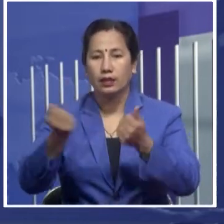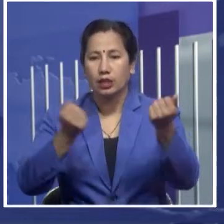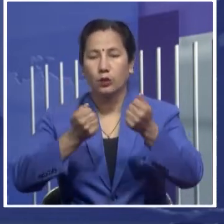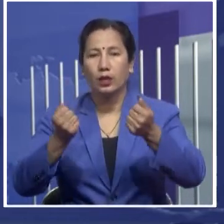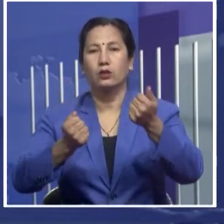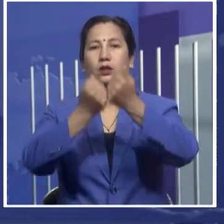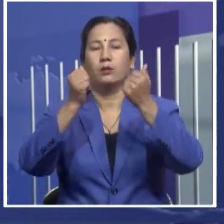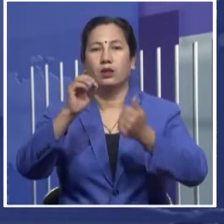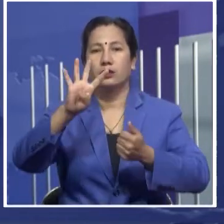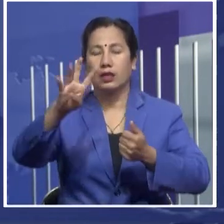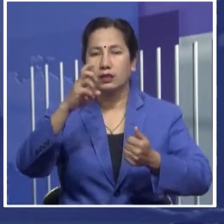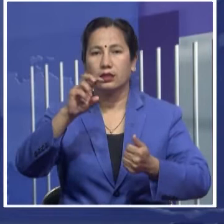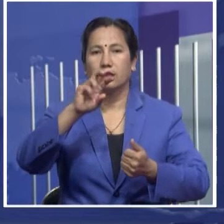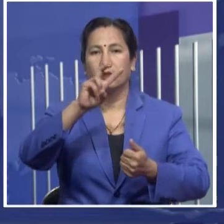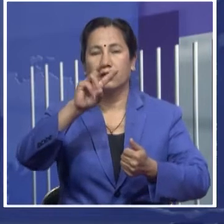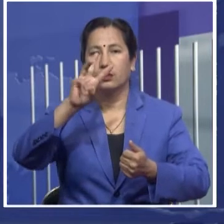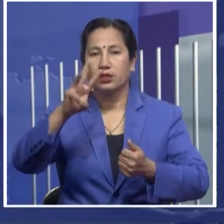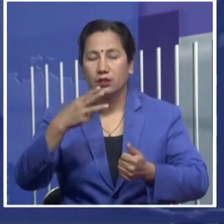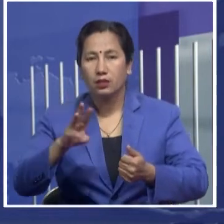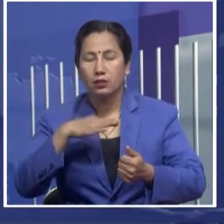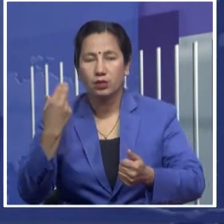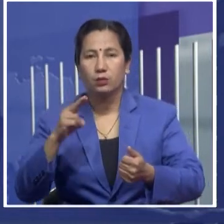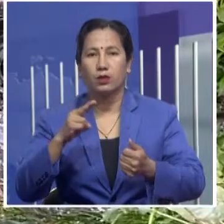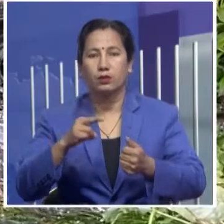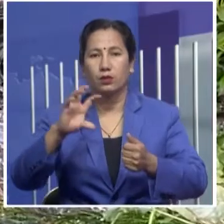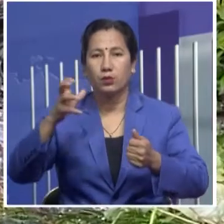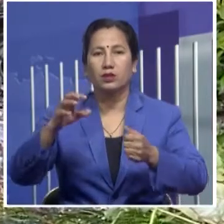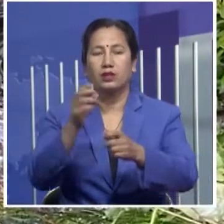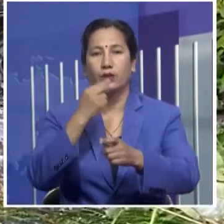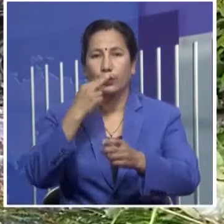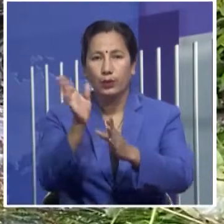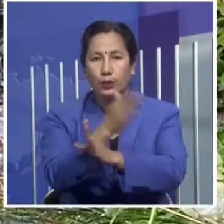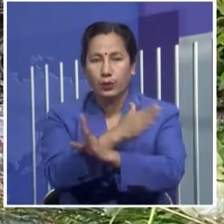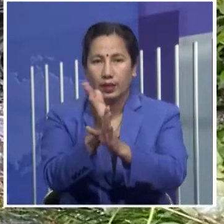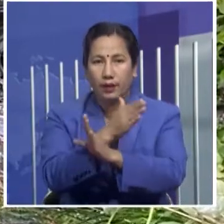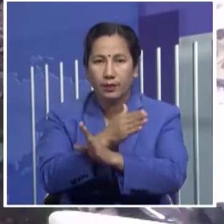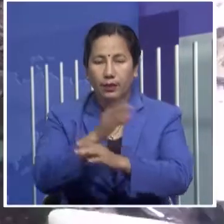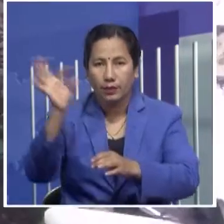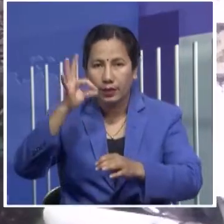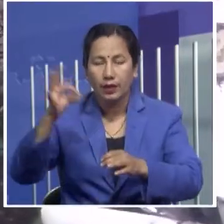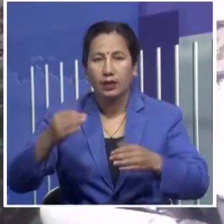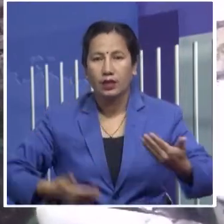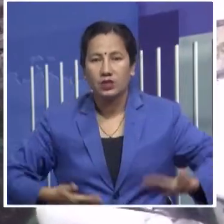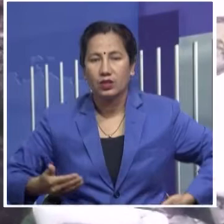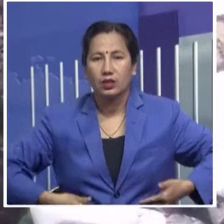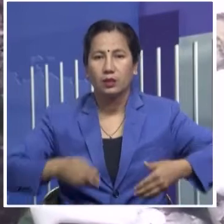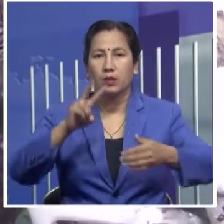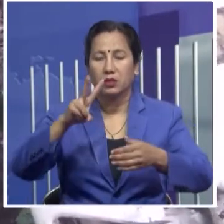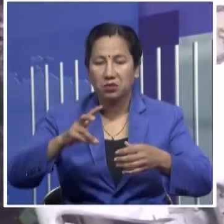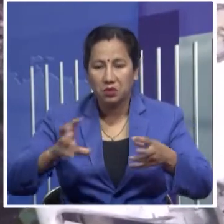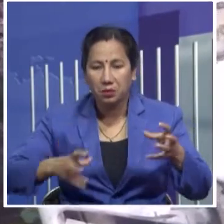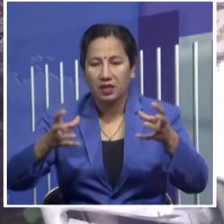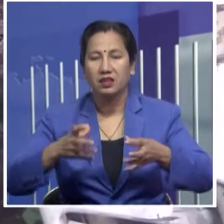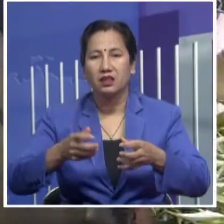परेर 432 जनाको मृत्यु भएको छ। प्रदेश ट्राफिक कार्यालयका प्रमुख भुवनेश्वर तिवारीले सहरी इलाकामा दुई पाङ्रे र ग्रामीण